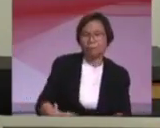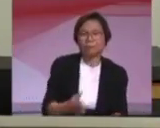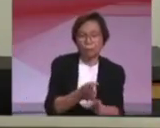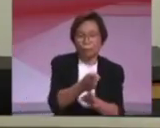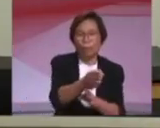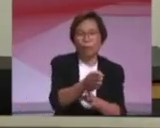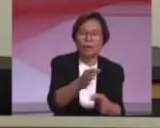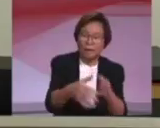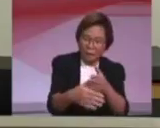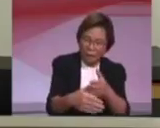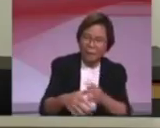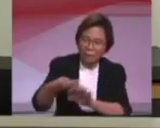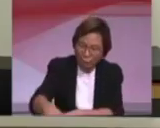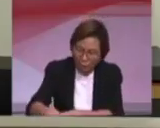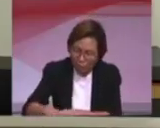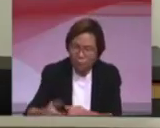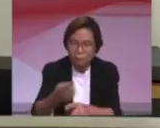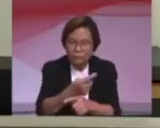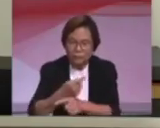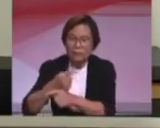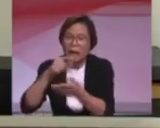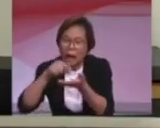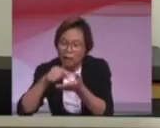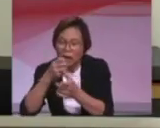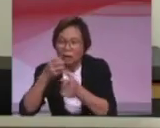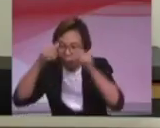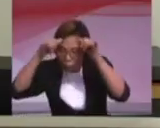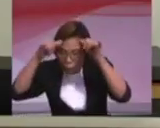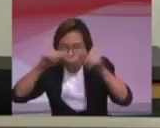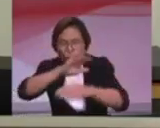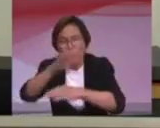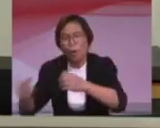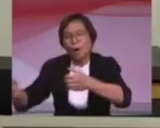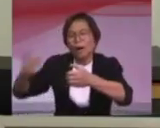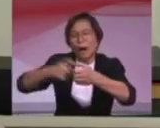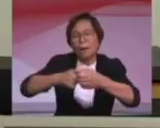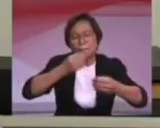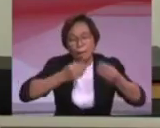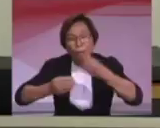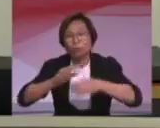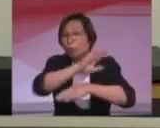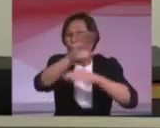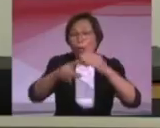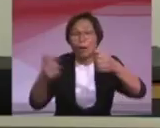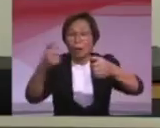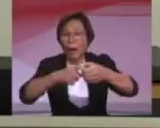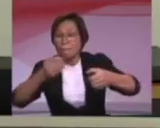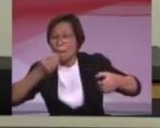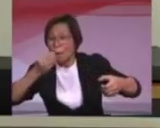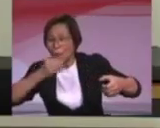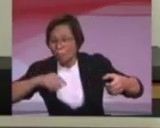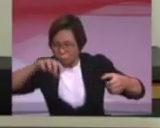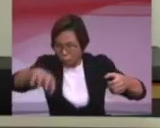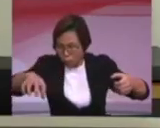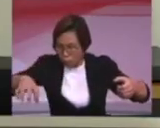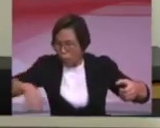perikanan, peladangan, pertanian, penternakan dan semua yang berkaitan dengan rantaian makanan dibenarkan